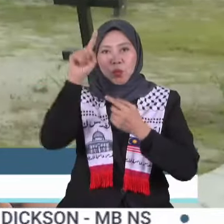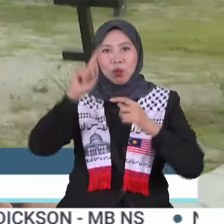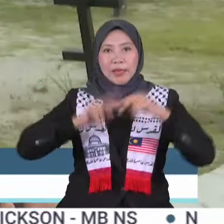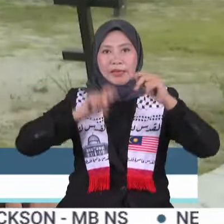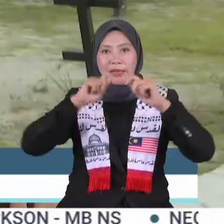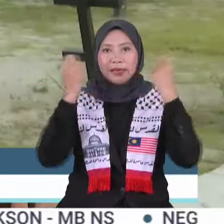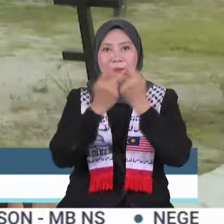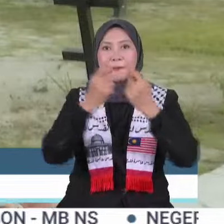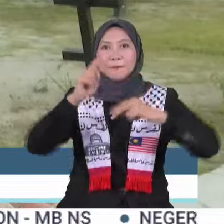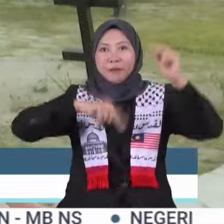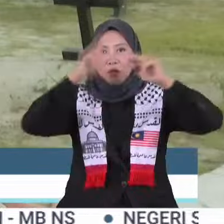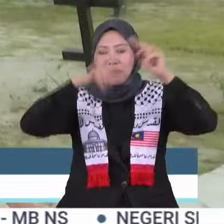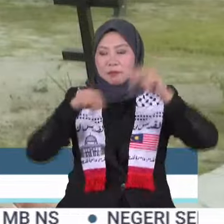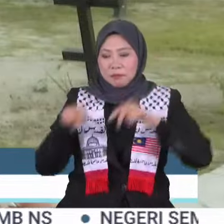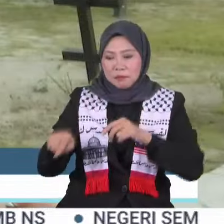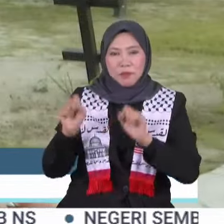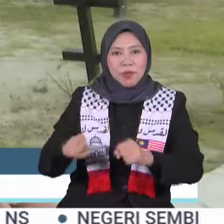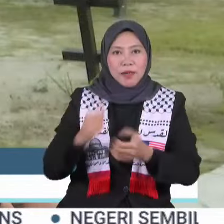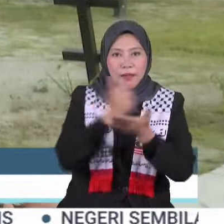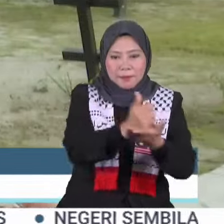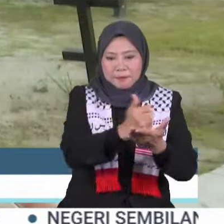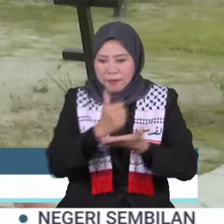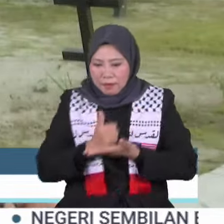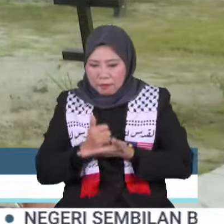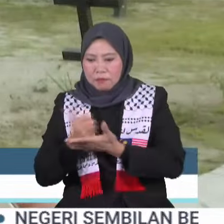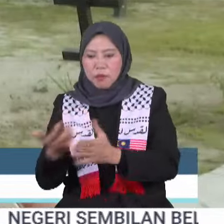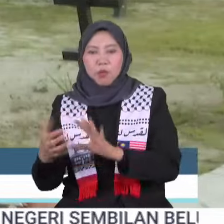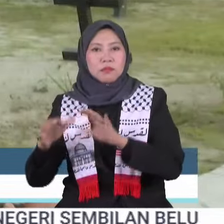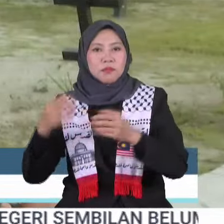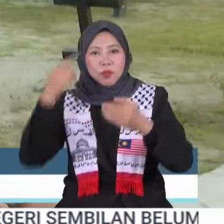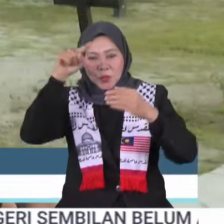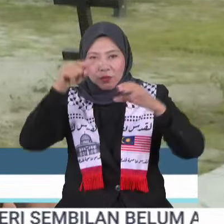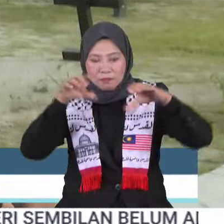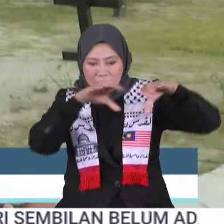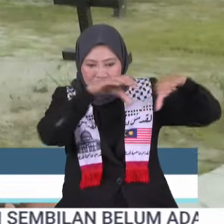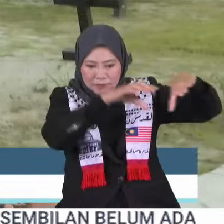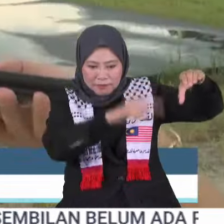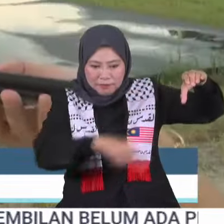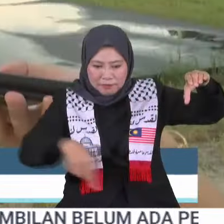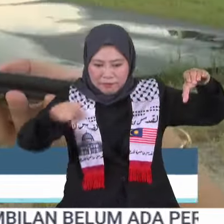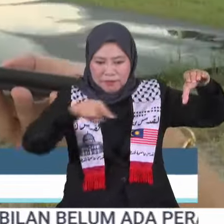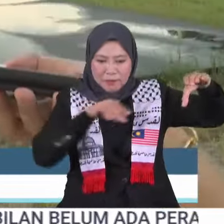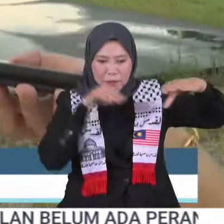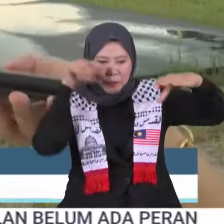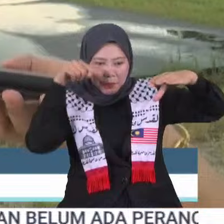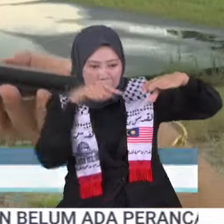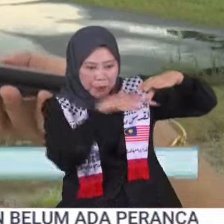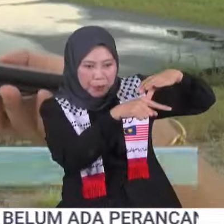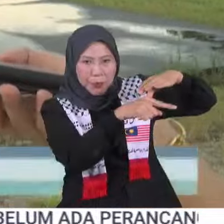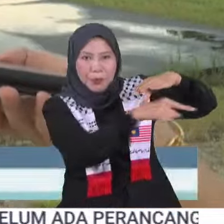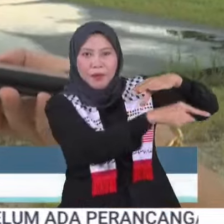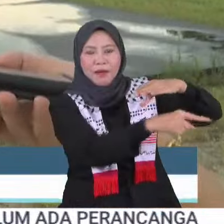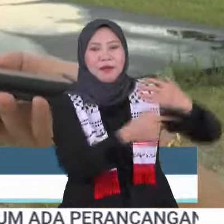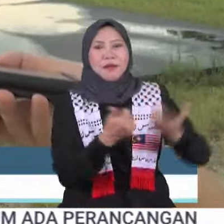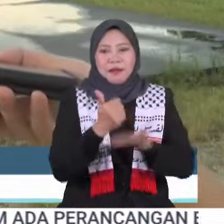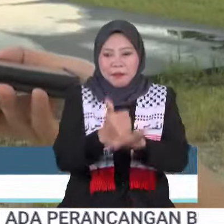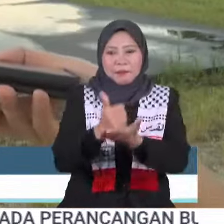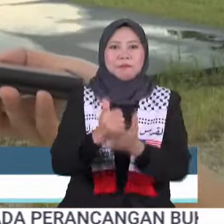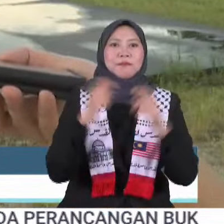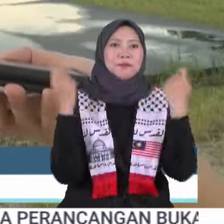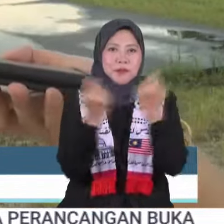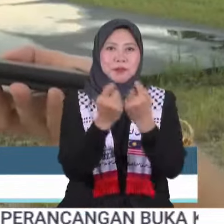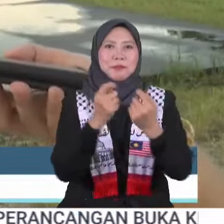building. Sebab sesama mereka bukan boleh bantu sama-sama mereka untuk melepasi obstacle-obstacle yang ada dekat sini. Salah satu advantage kita adalah kita